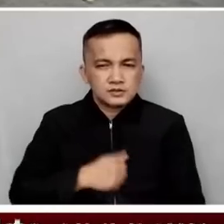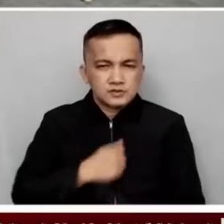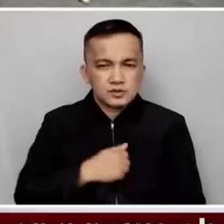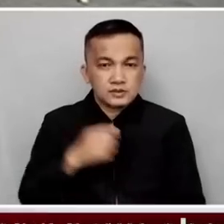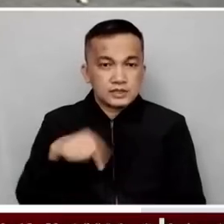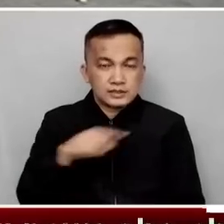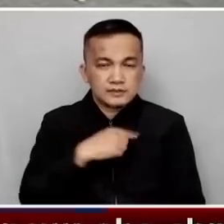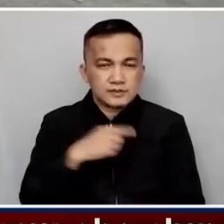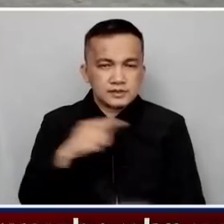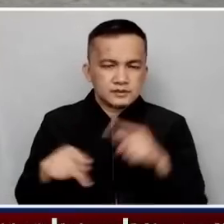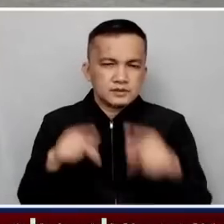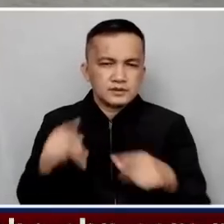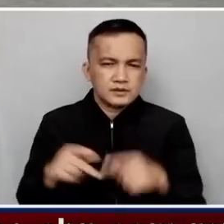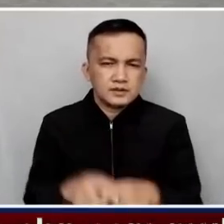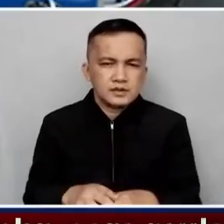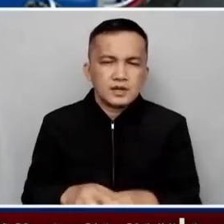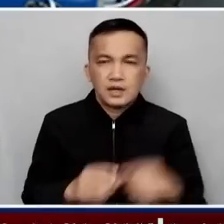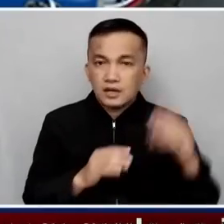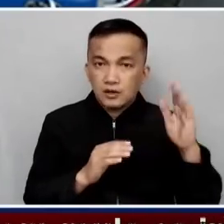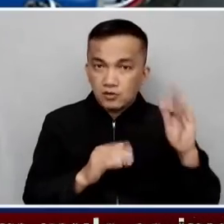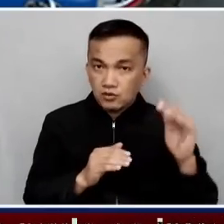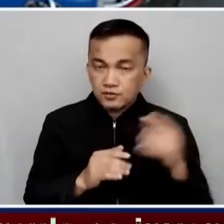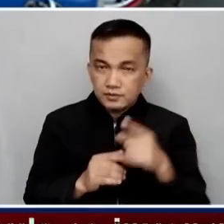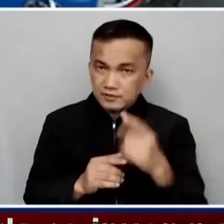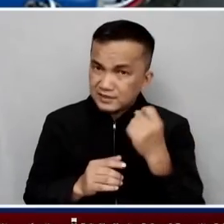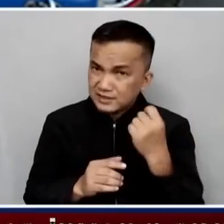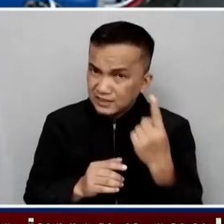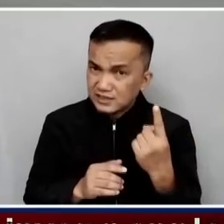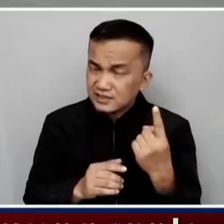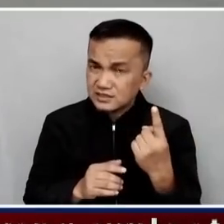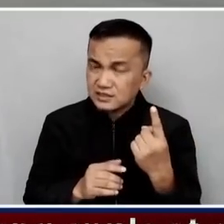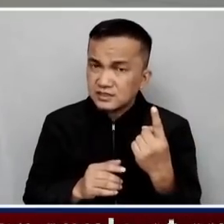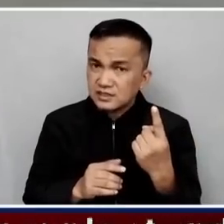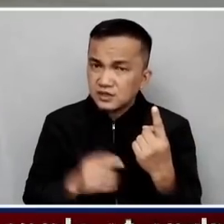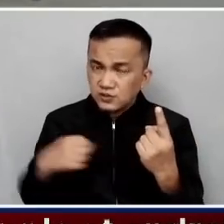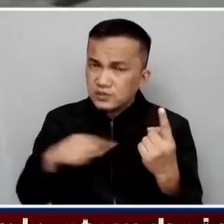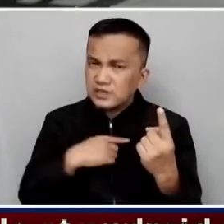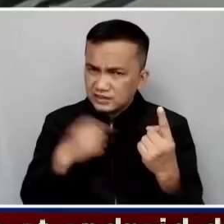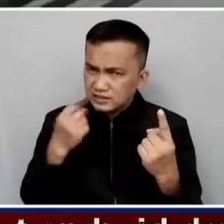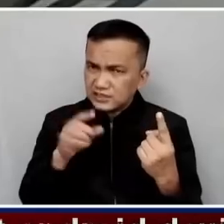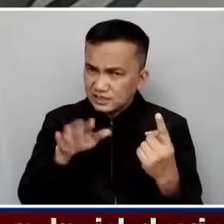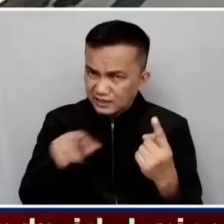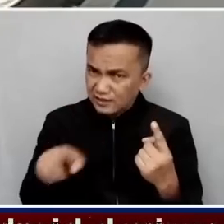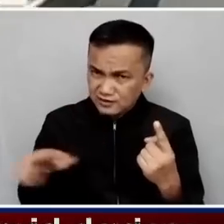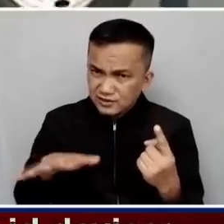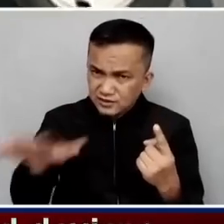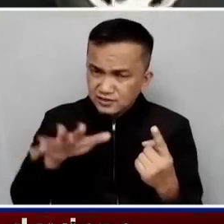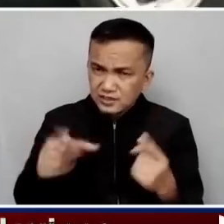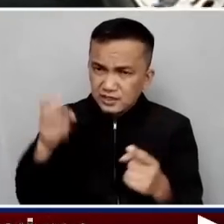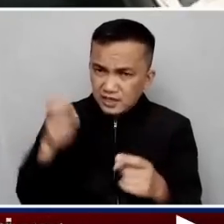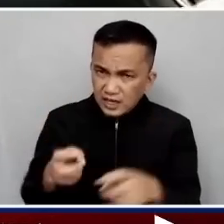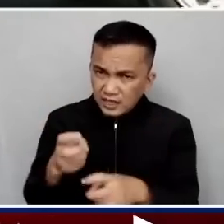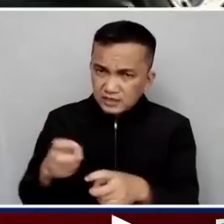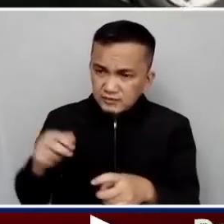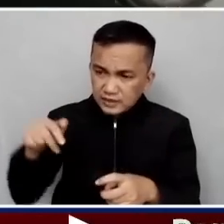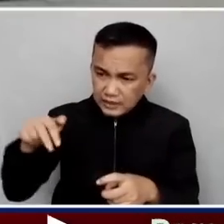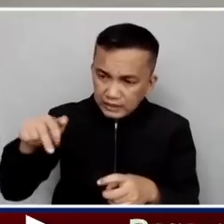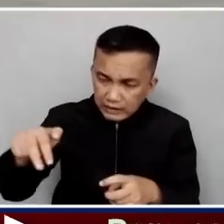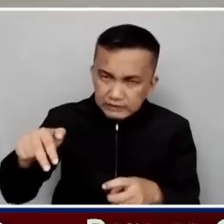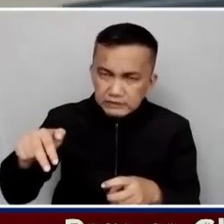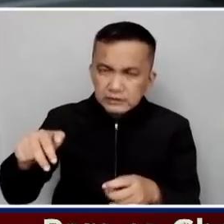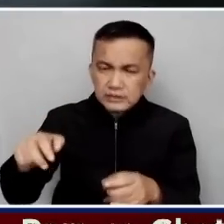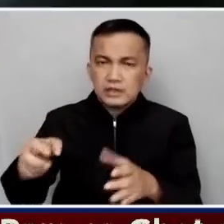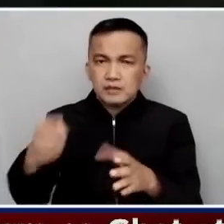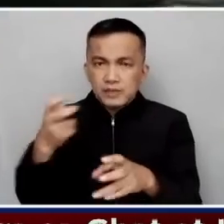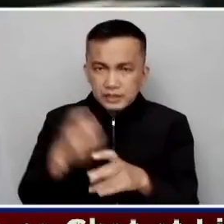kababayan. Sana maintindihan ninyo na iintindihan po namin kayo na mahirap po maglakad, mahirap sumakay. Pero sa